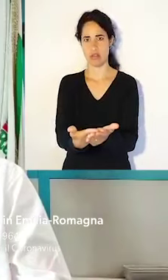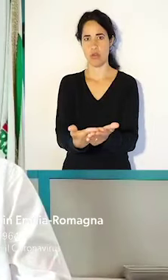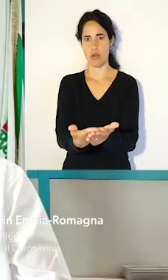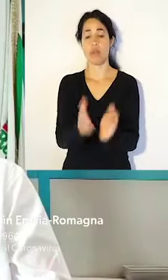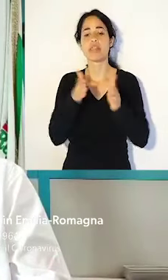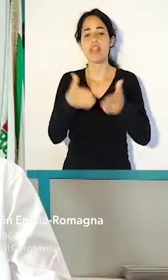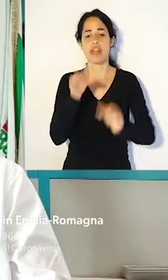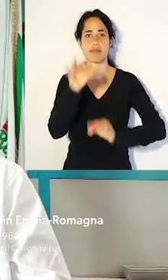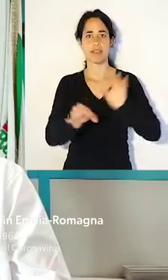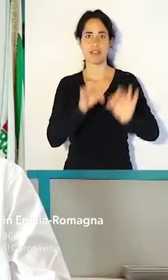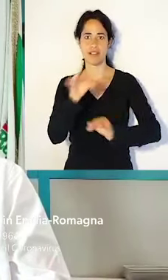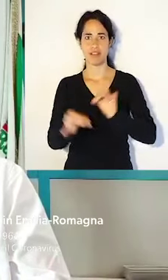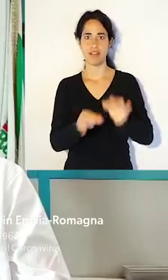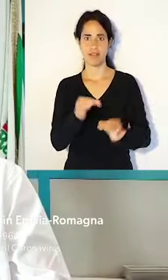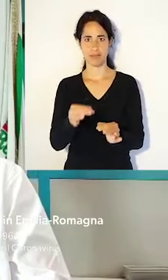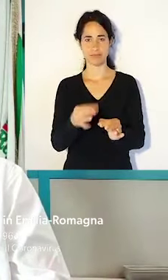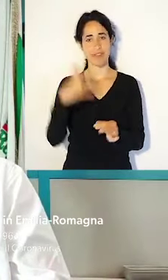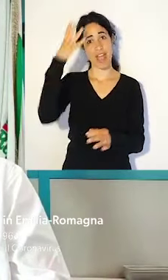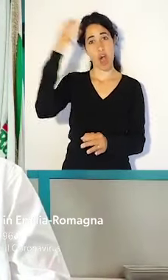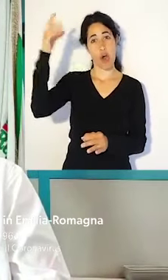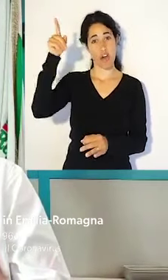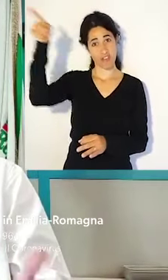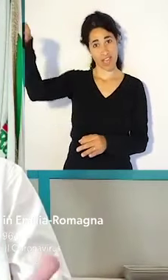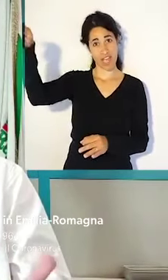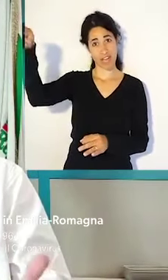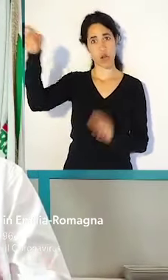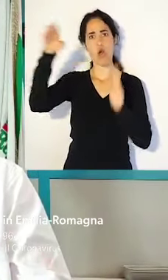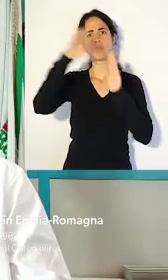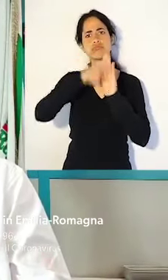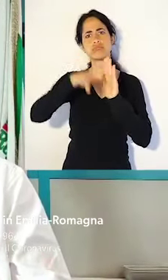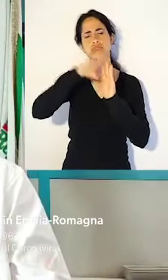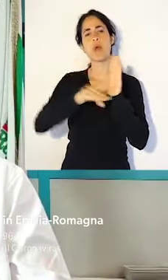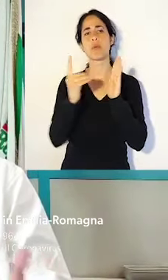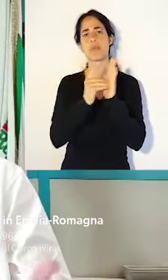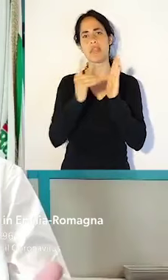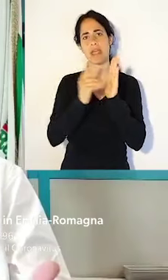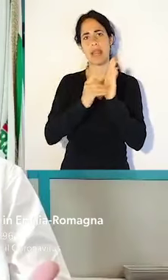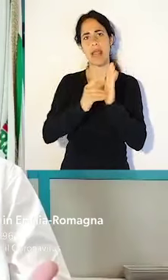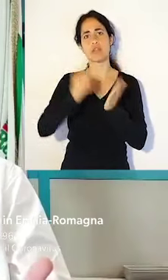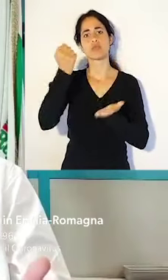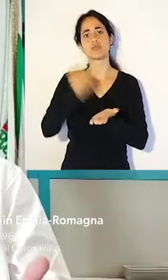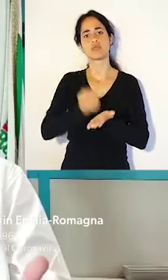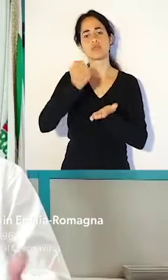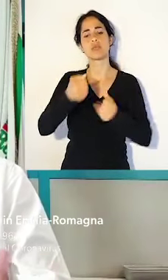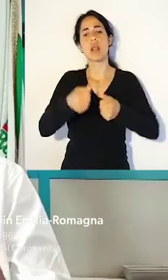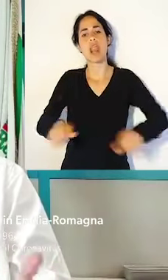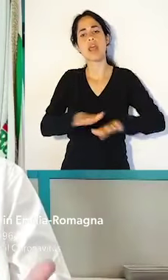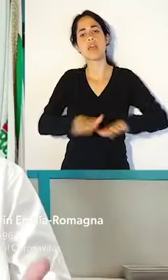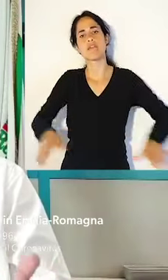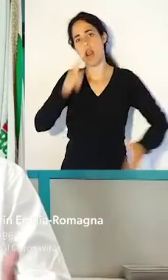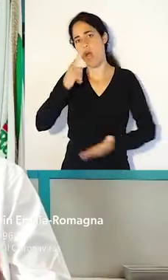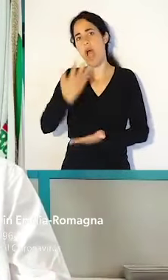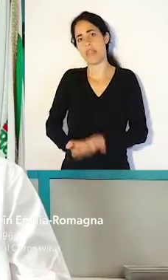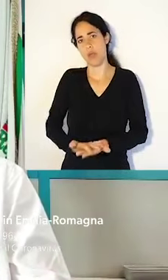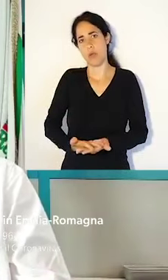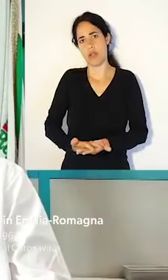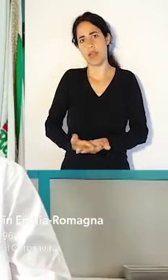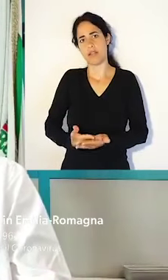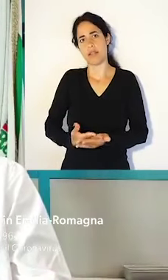terapie intensive. Il governo ha stabilito attraverso un decreto quale sia il livello di